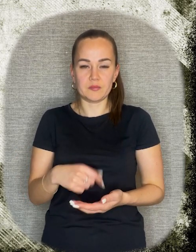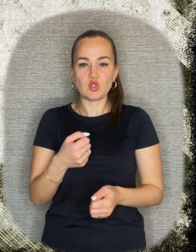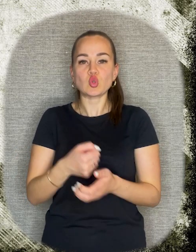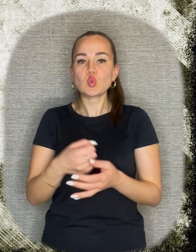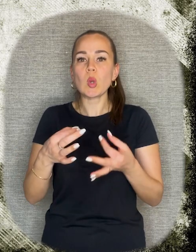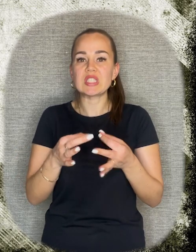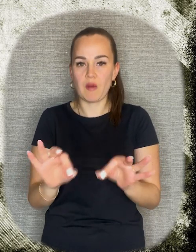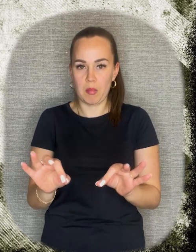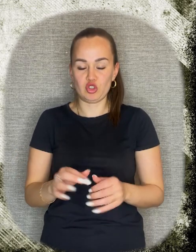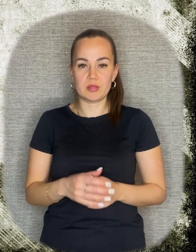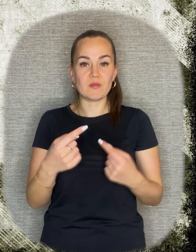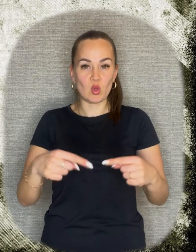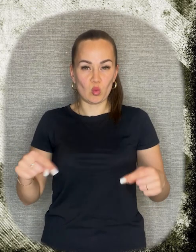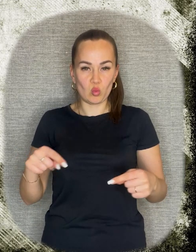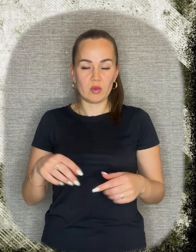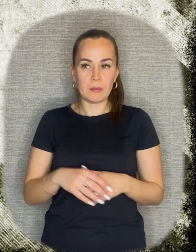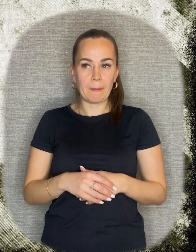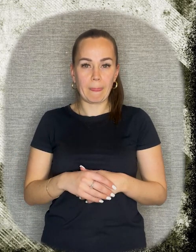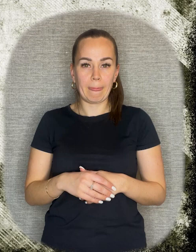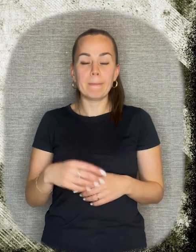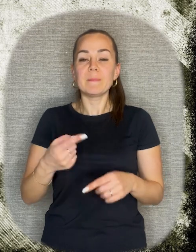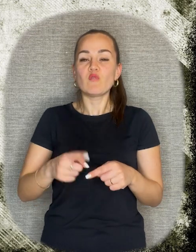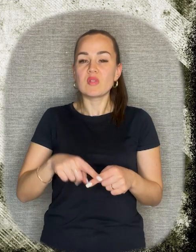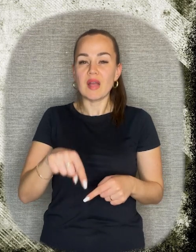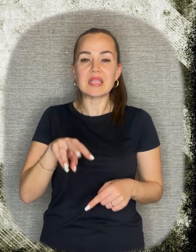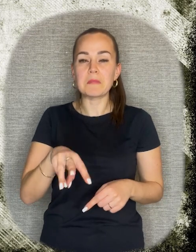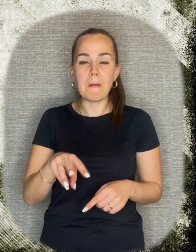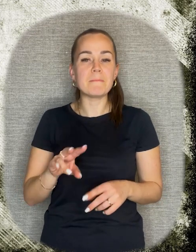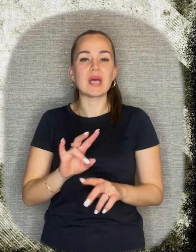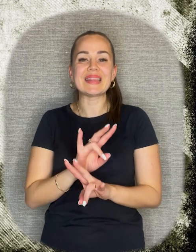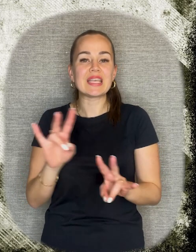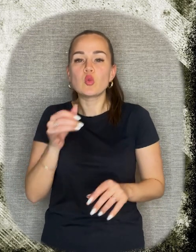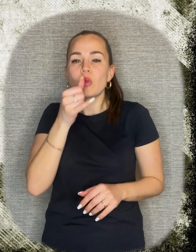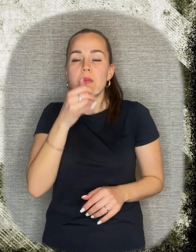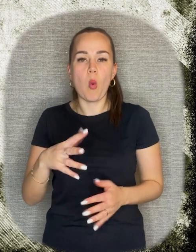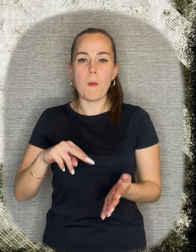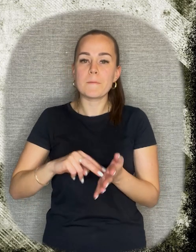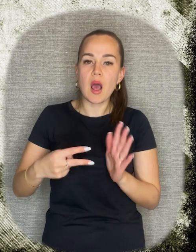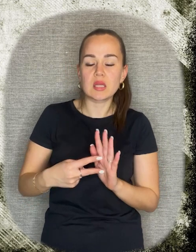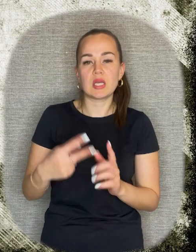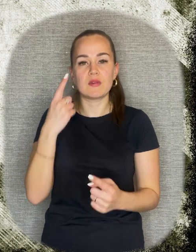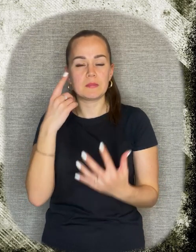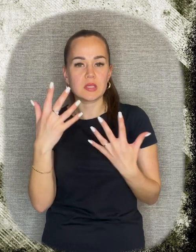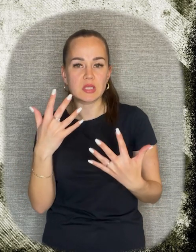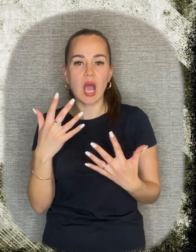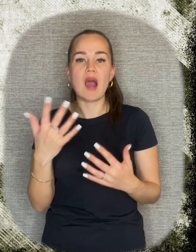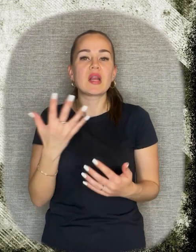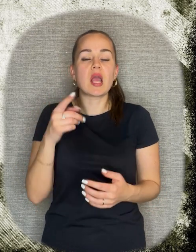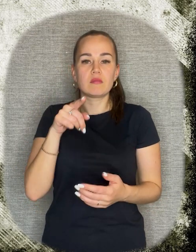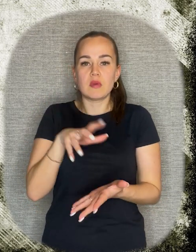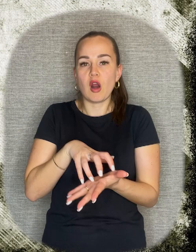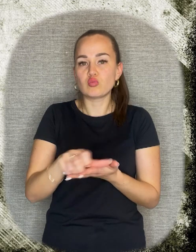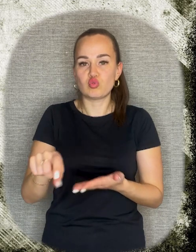освобождения города другие года И в этот момент не мог планировать и